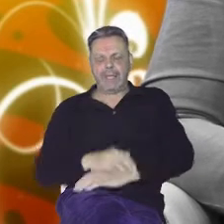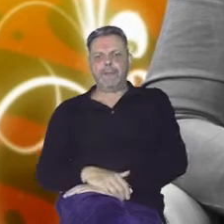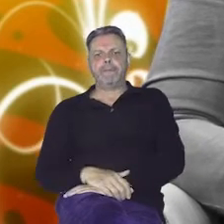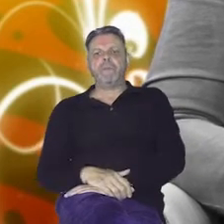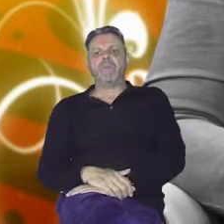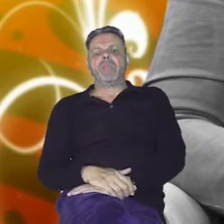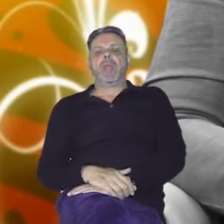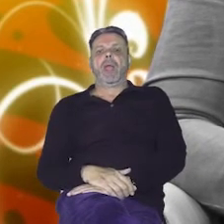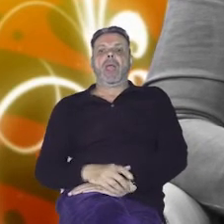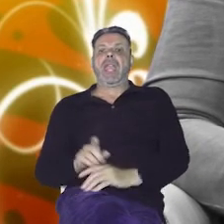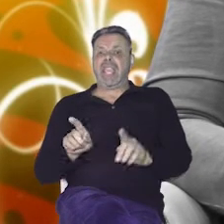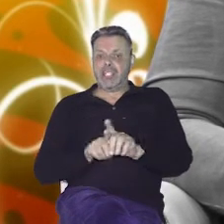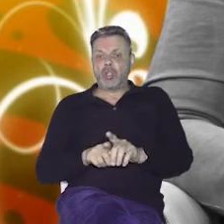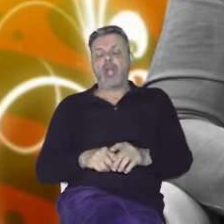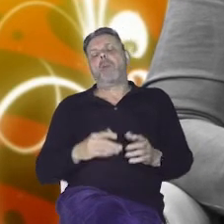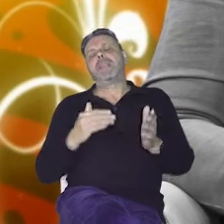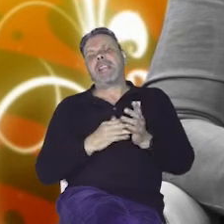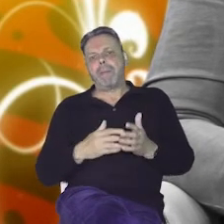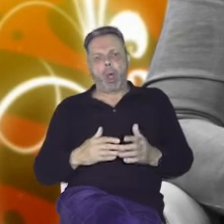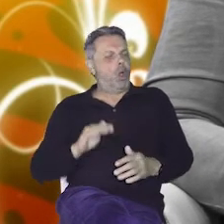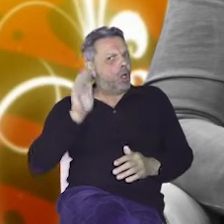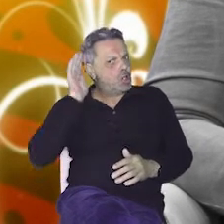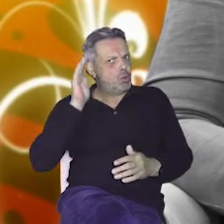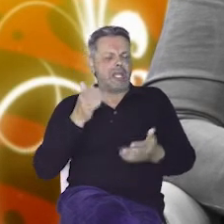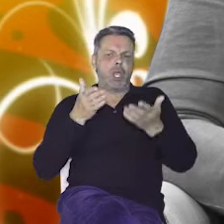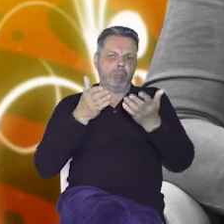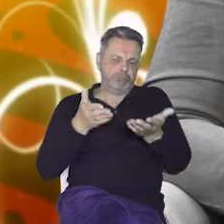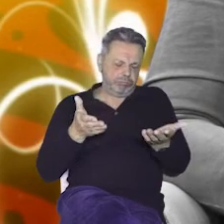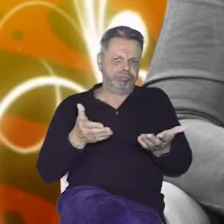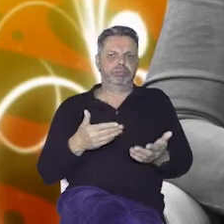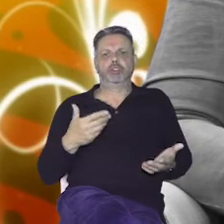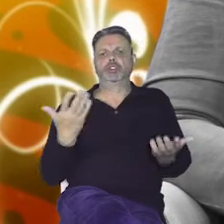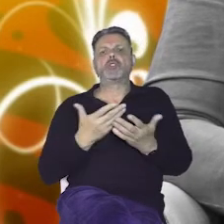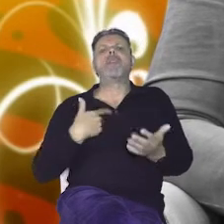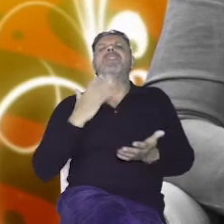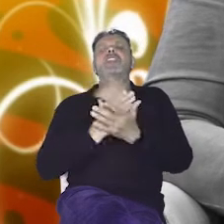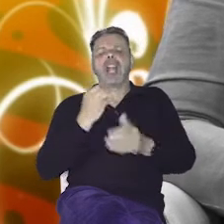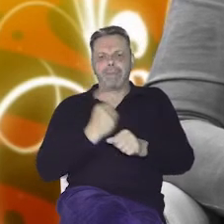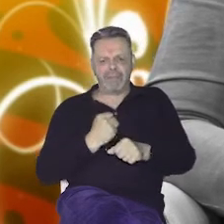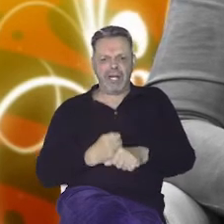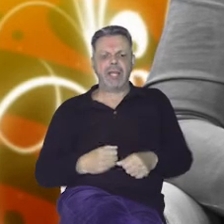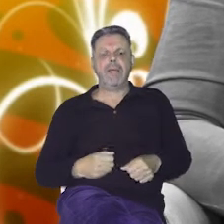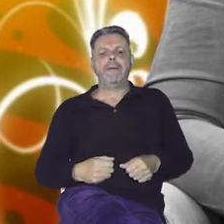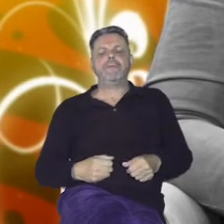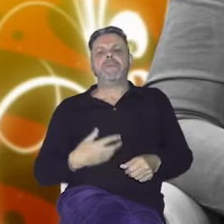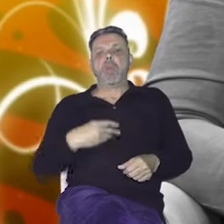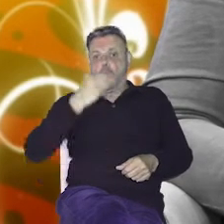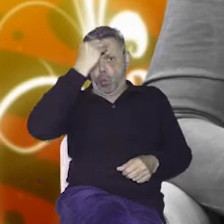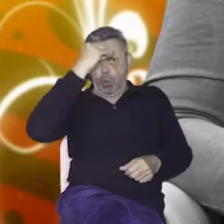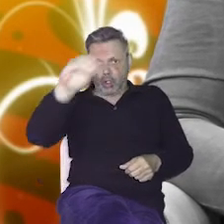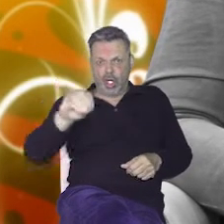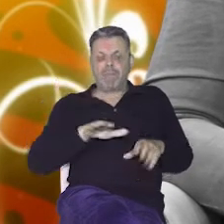oboljelom, a isto tako bi trebalo poslušati ono što mi smo mi već napravili i što smo upoznali Ministarstvo